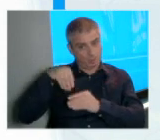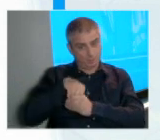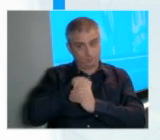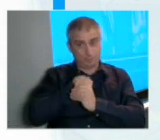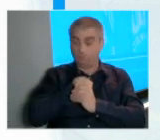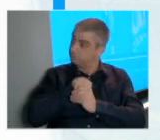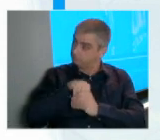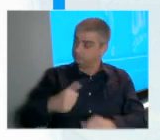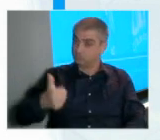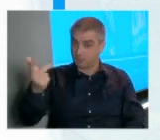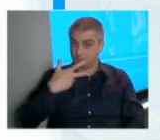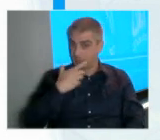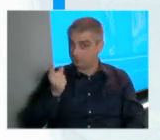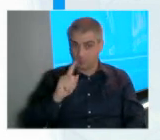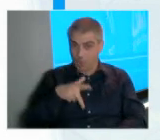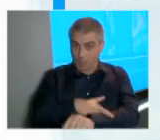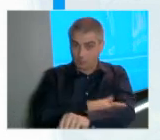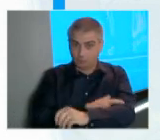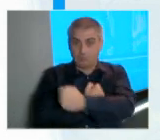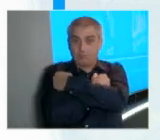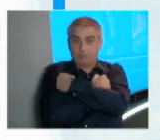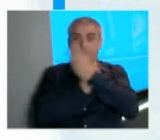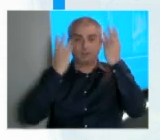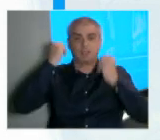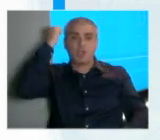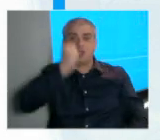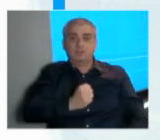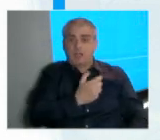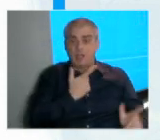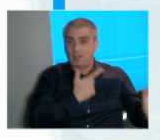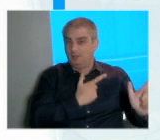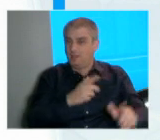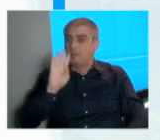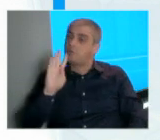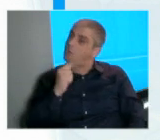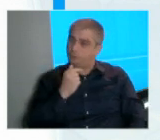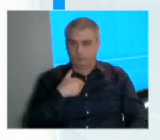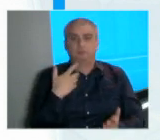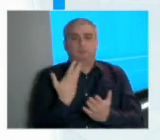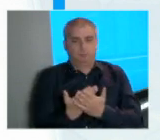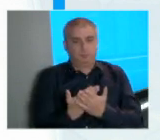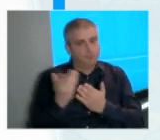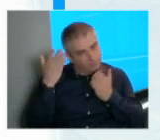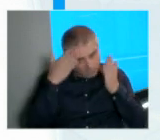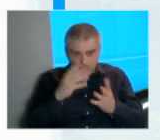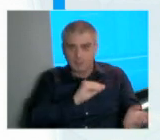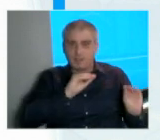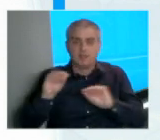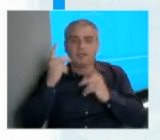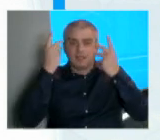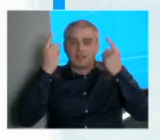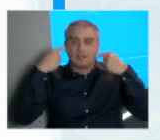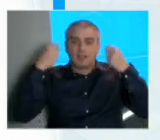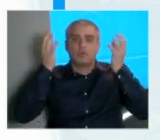אומר ככה, השר פרץ, אם אתה לא עסוק מדי בחיבוקים חסידי הרוצח ברוך גולדשטיין, אני מציע שתתמקד בהעברת כספים לחינוך המיוחד